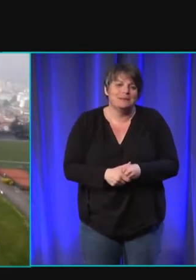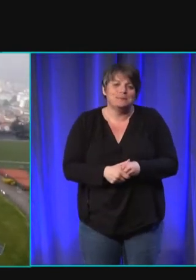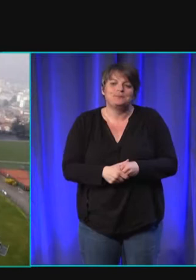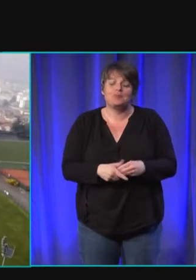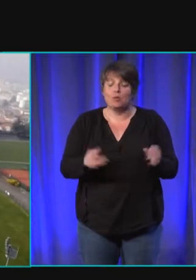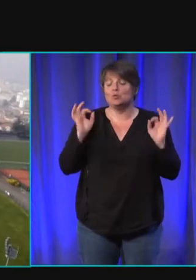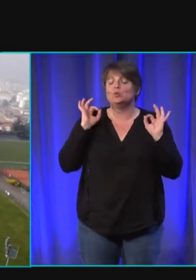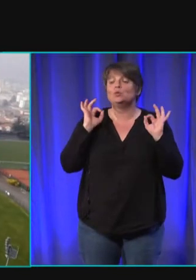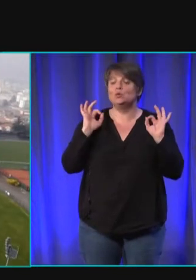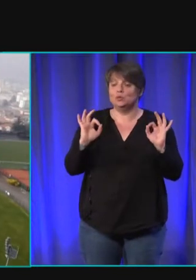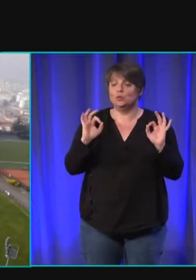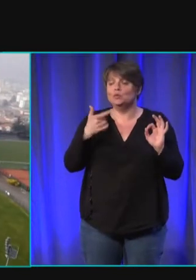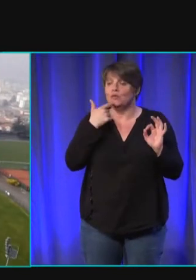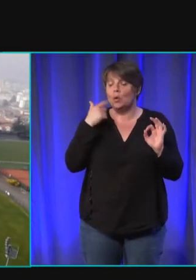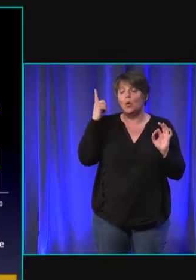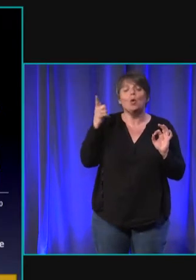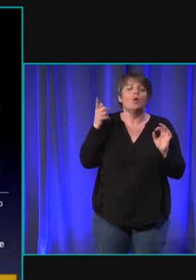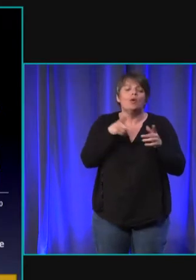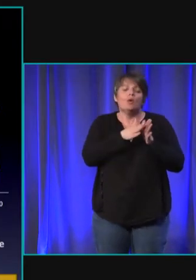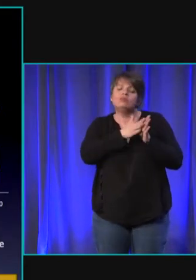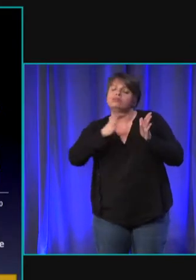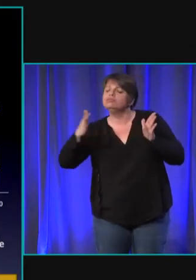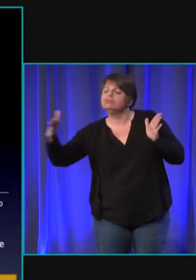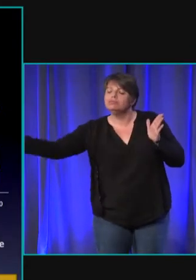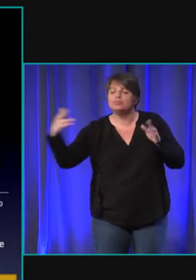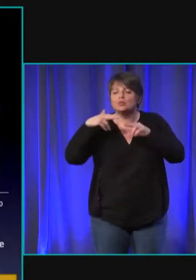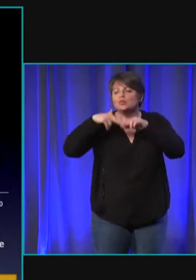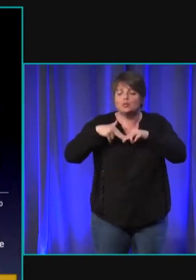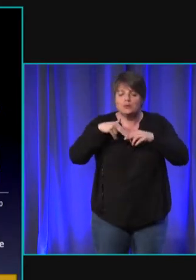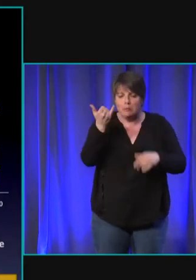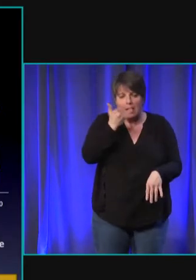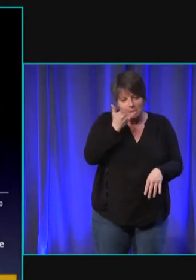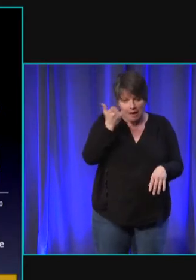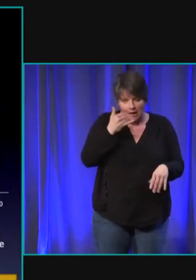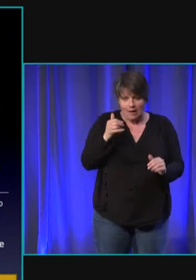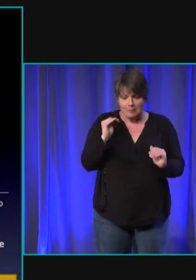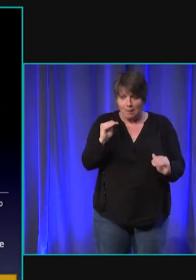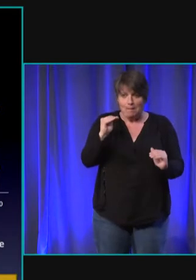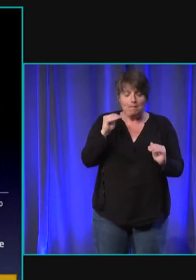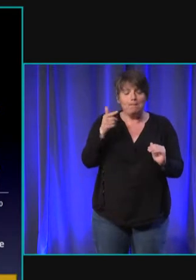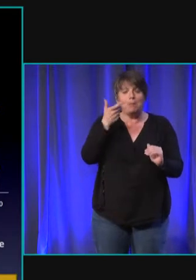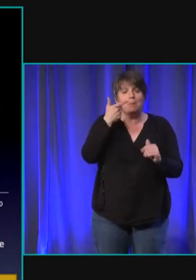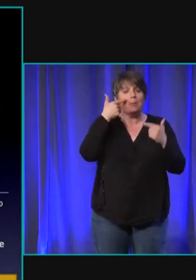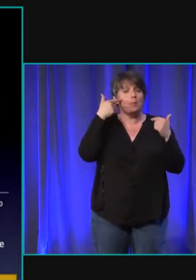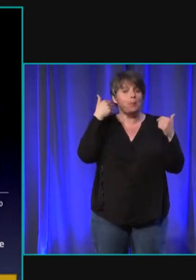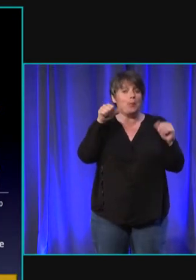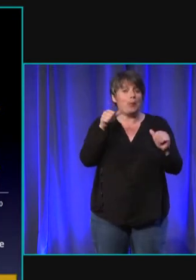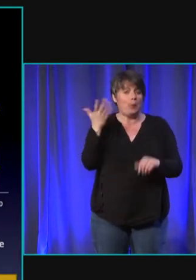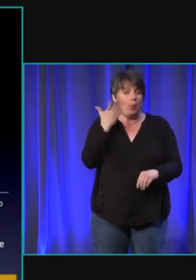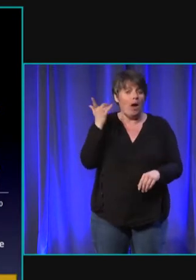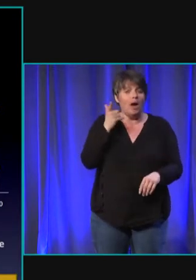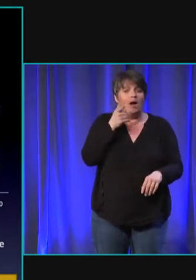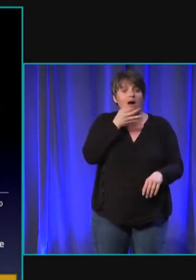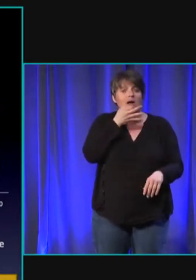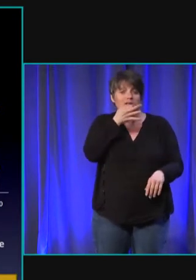Voilà, donc c'était une partie du reportage. On va pas le diffuser entièrement, mais en tout cas, je vais revenir sur des notions qu'a abordé